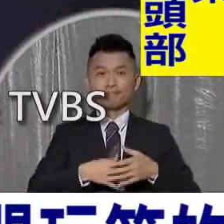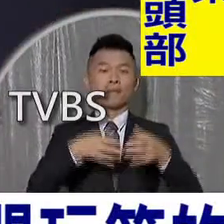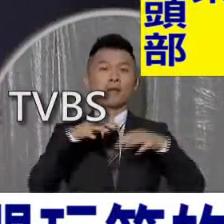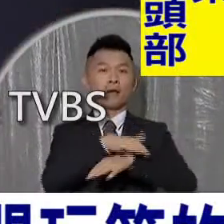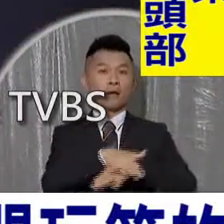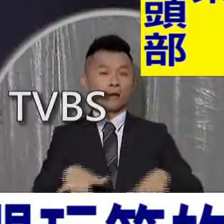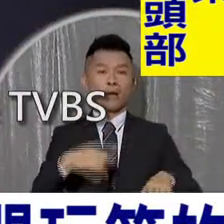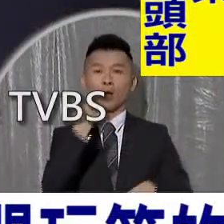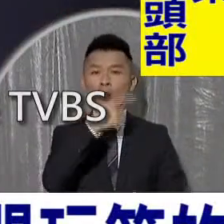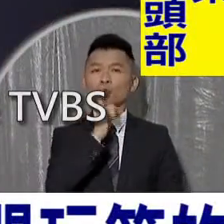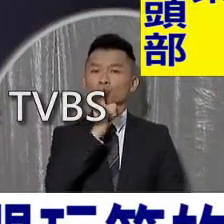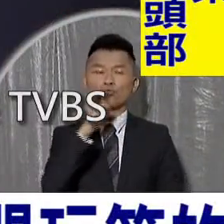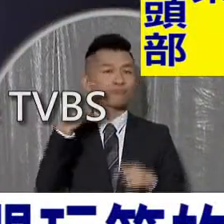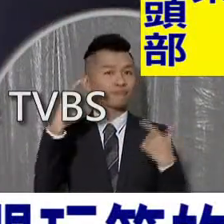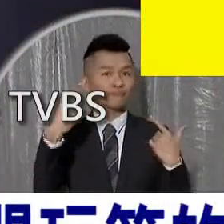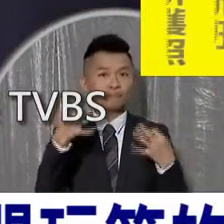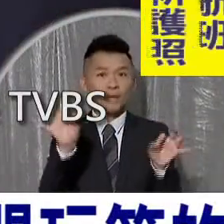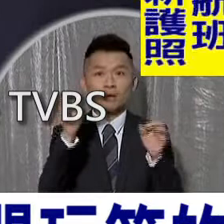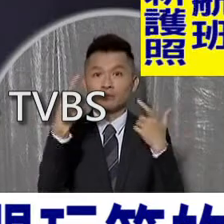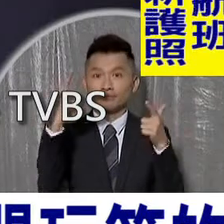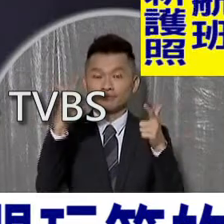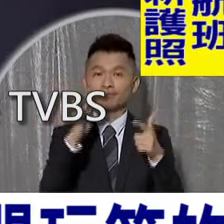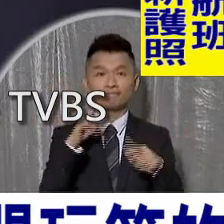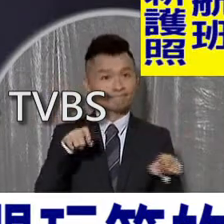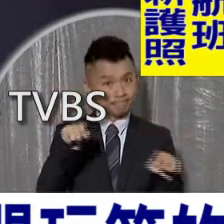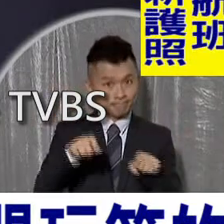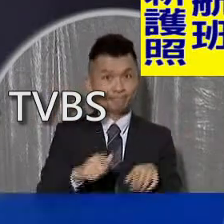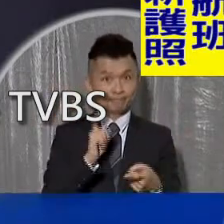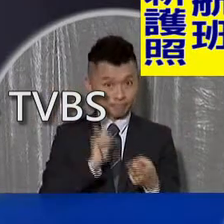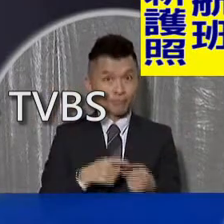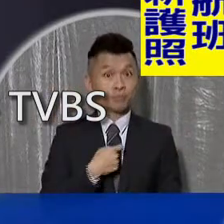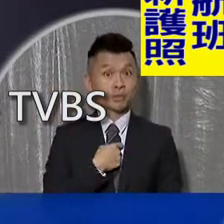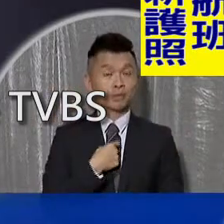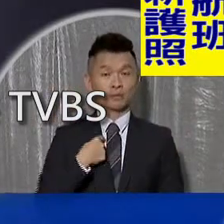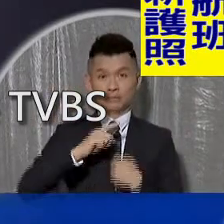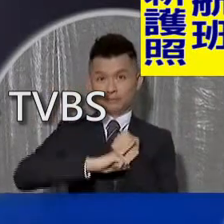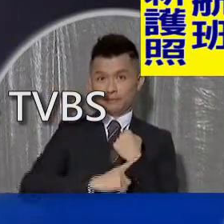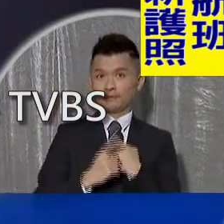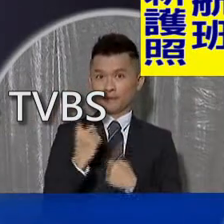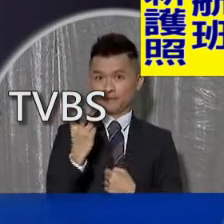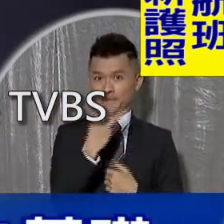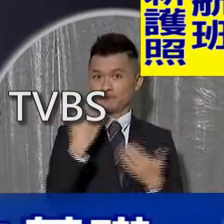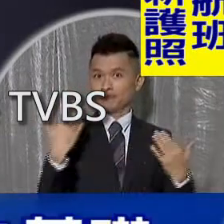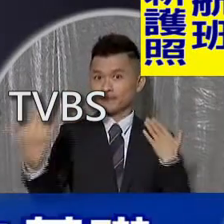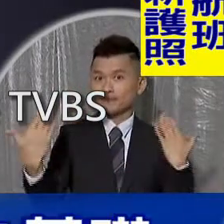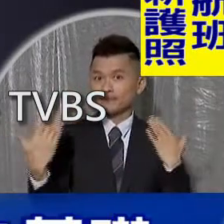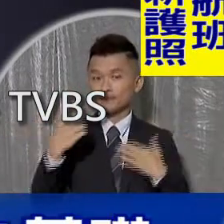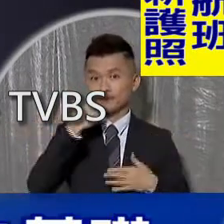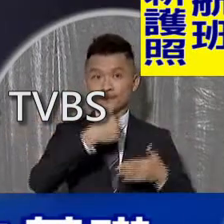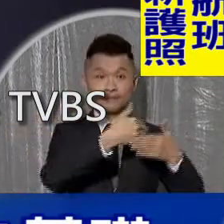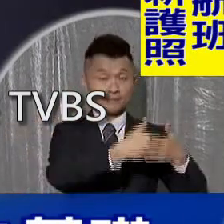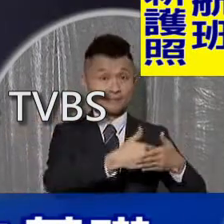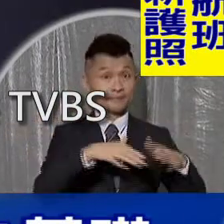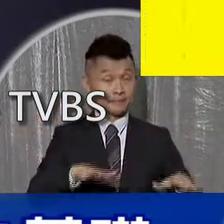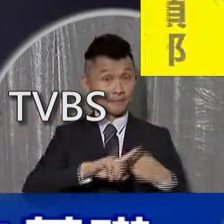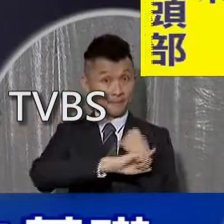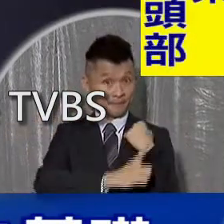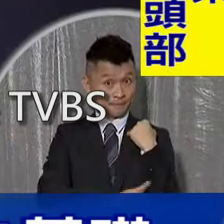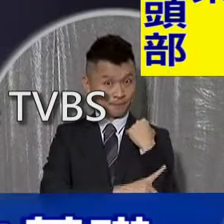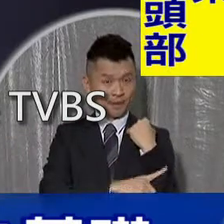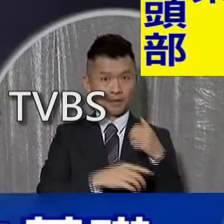位参选人张亚中意外成为亮点。 我的方法非常清楚，以两岸目前的法理现状作为基